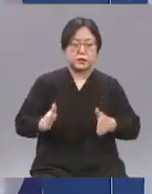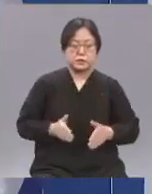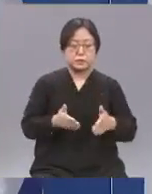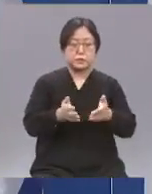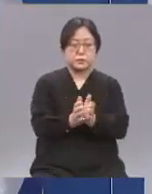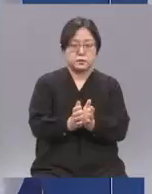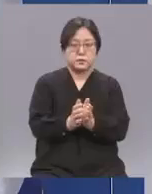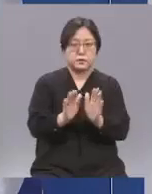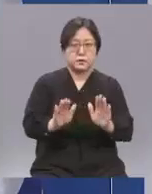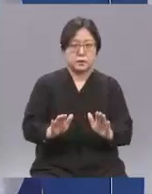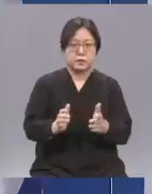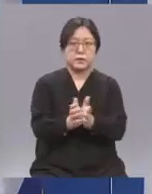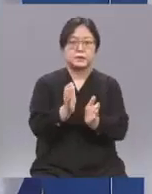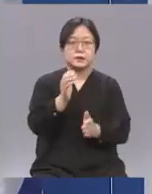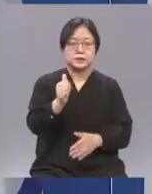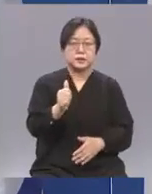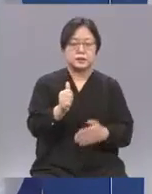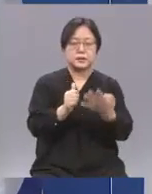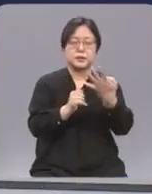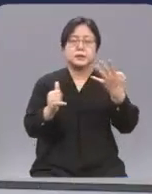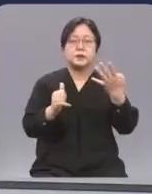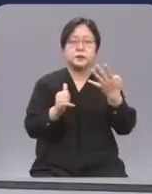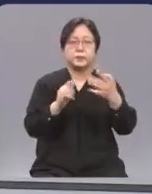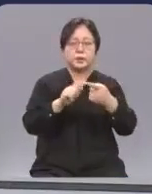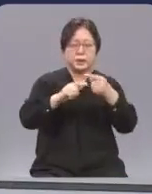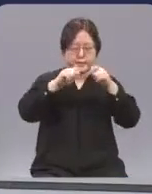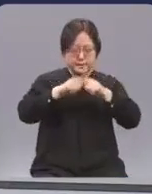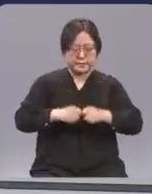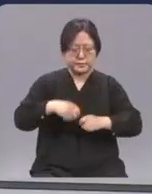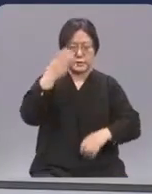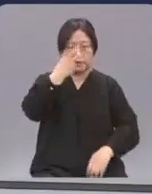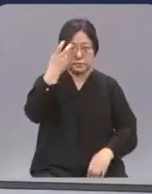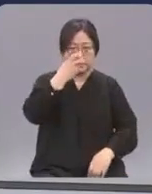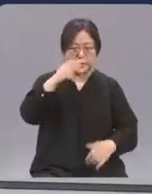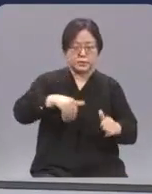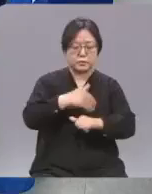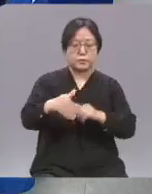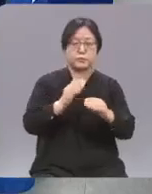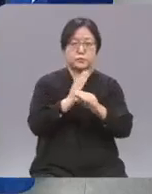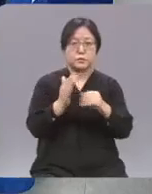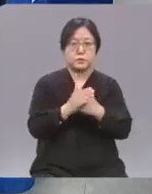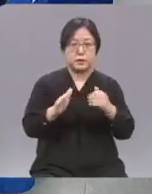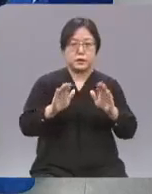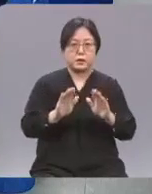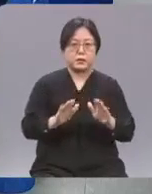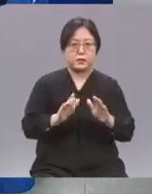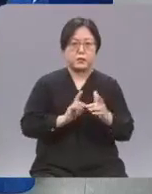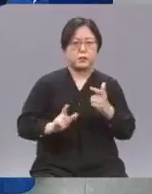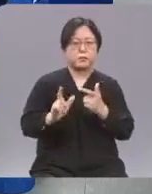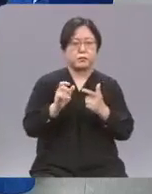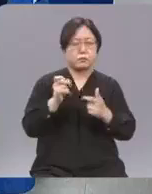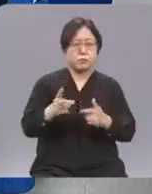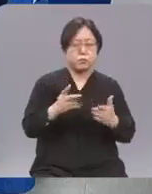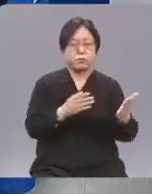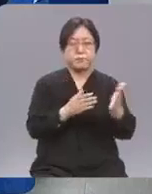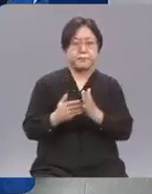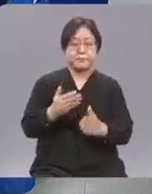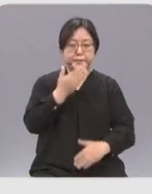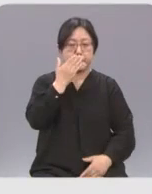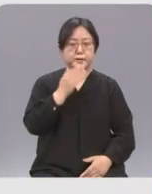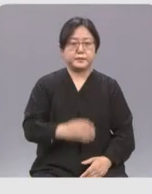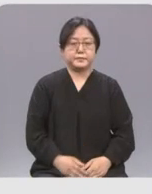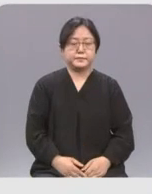전남도당이 현역 단체장 4명에 대해 정밀 심사에 들어간 상황이어서 현역 추가 컷오프 가능성도 남아